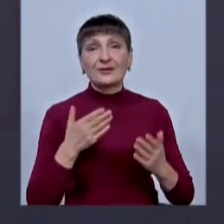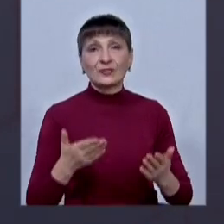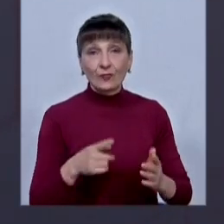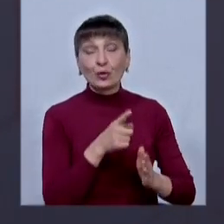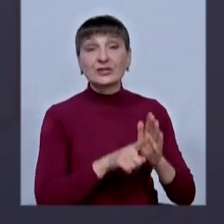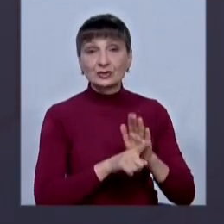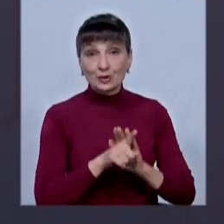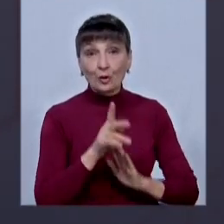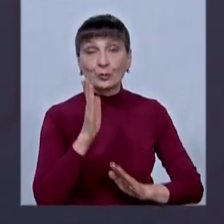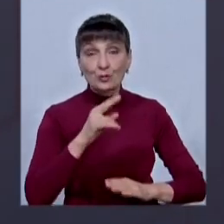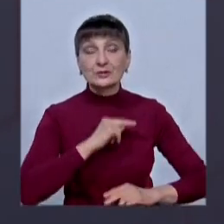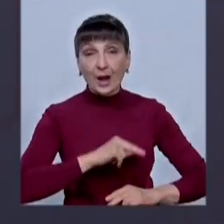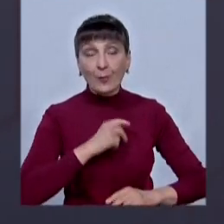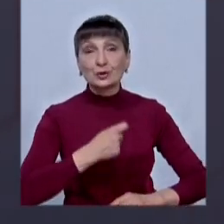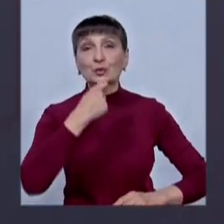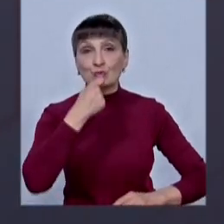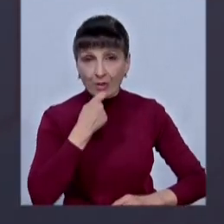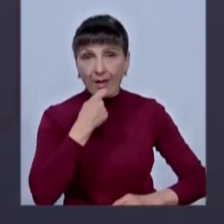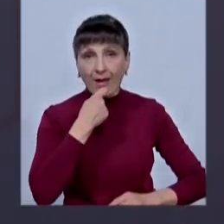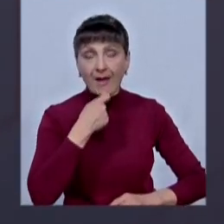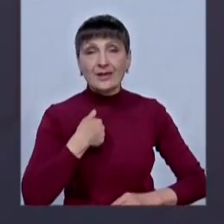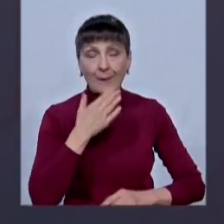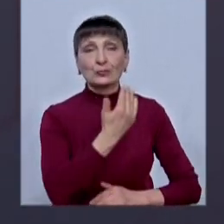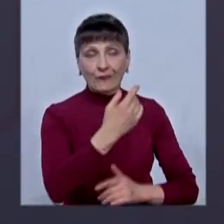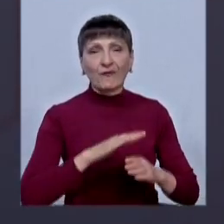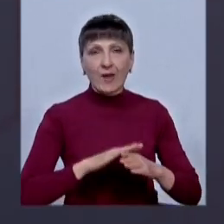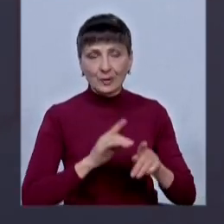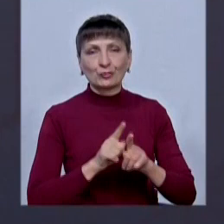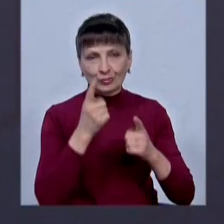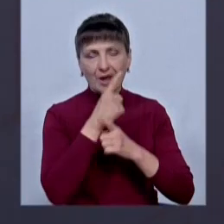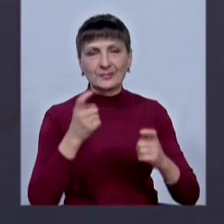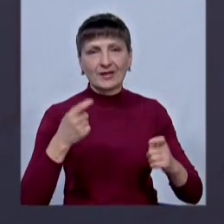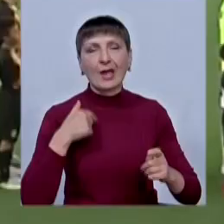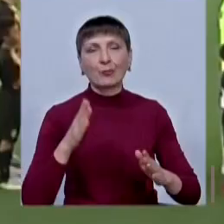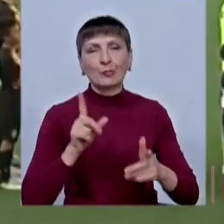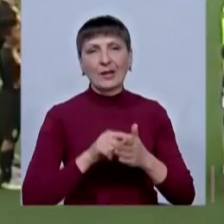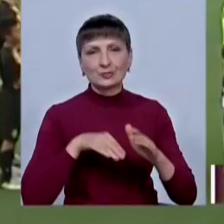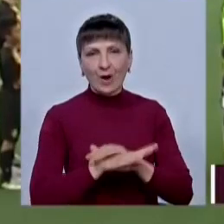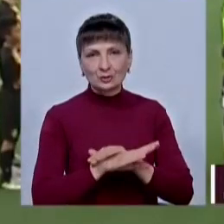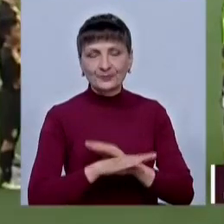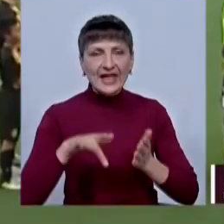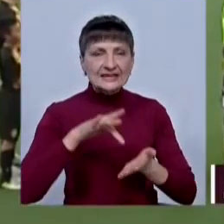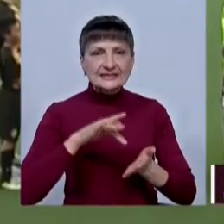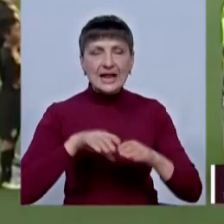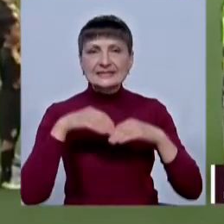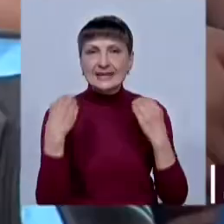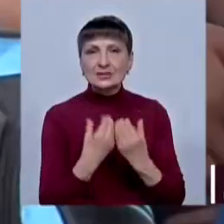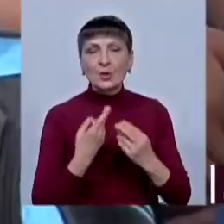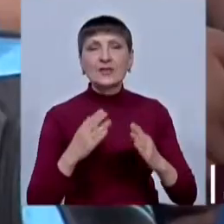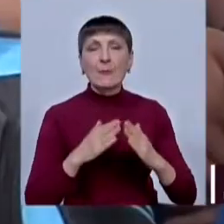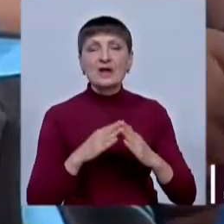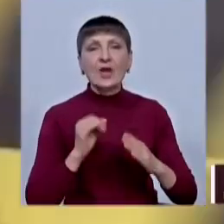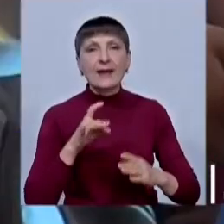он начнет судить вот три поколения будет судить я ухожу хаха центральный стадион домашняя арена